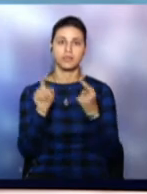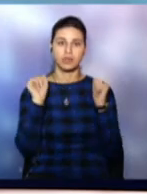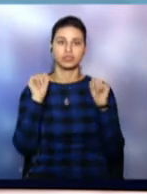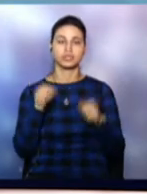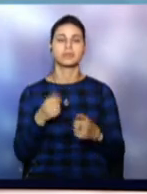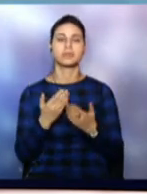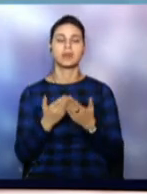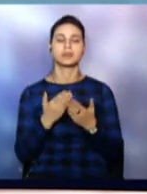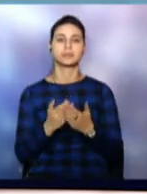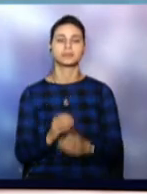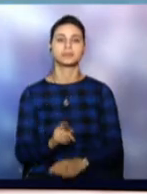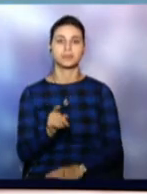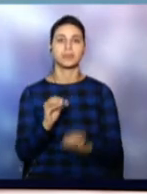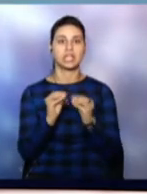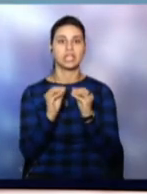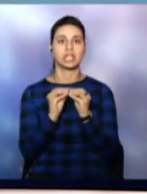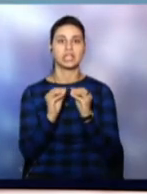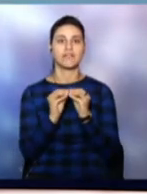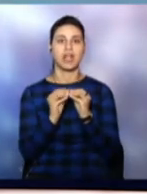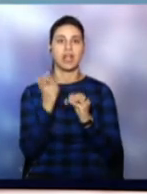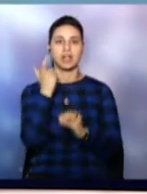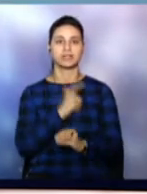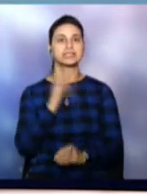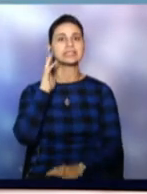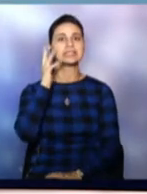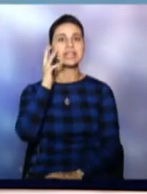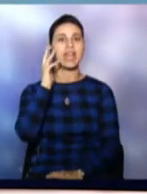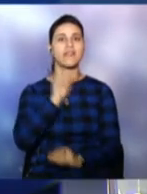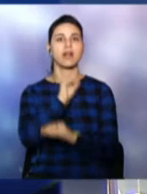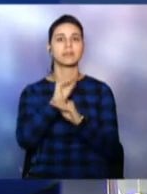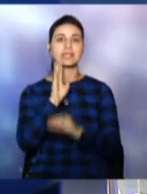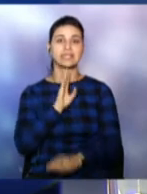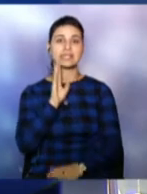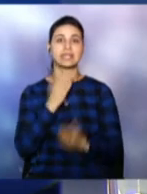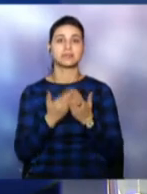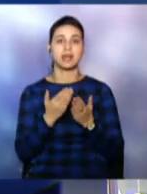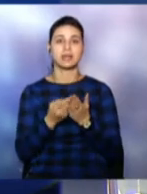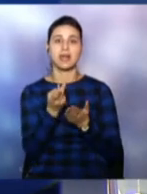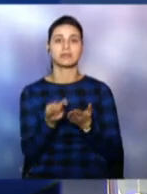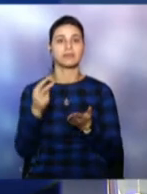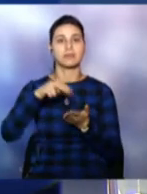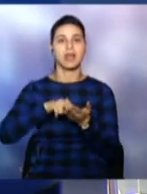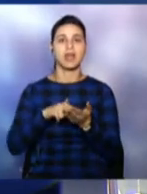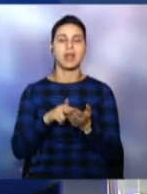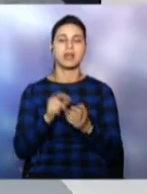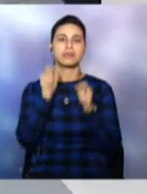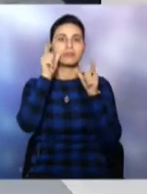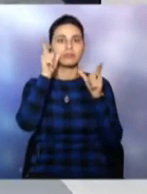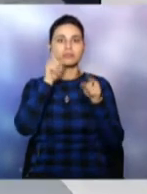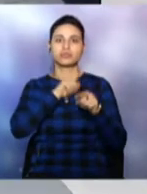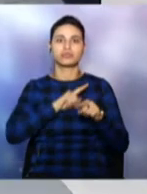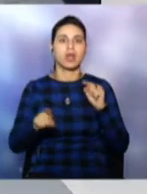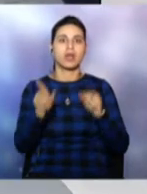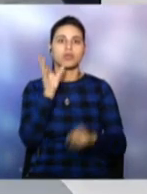ალტერნატივებიც, რომელმაც შეიძლება რომ დილას მითუმეტეს, აი ეს ბევრს აქვს გამოღვიძების ასე ვთქვათ